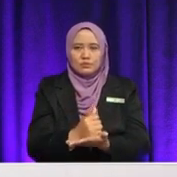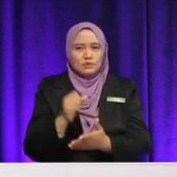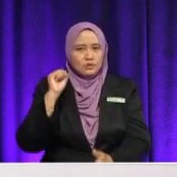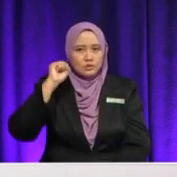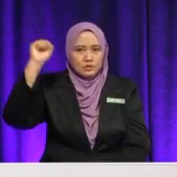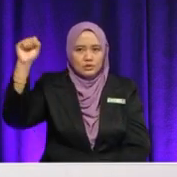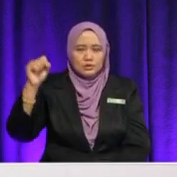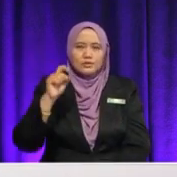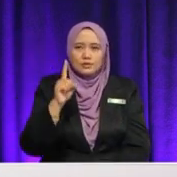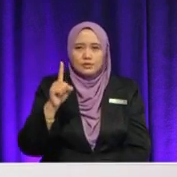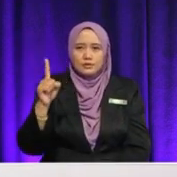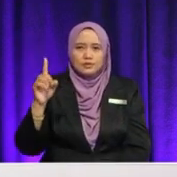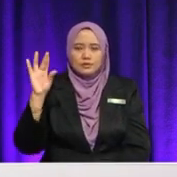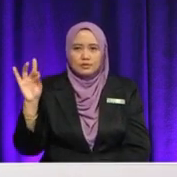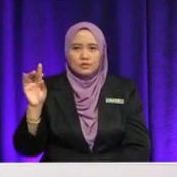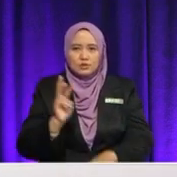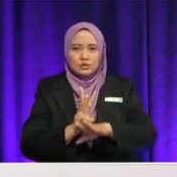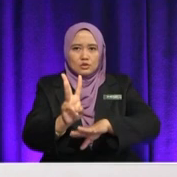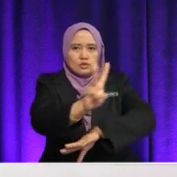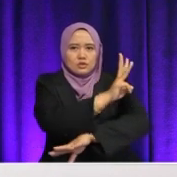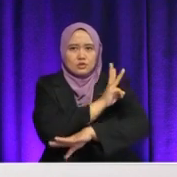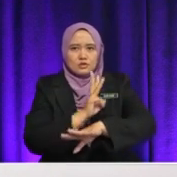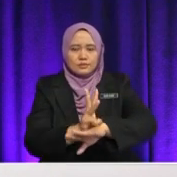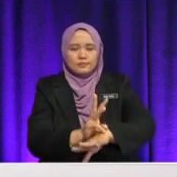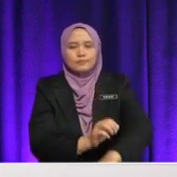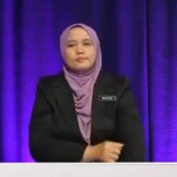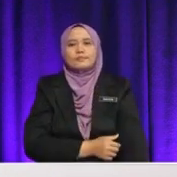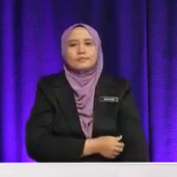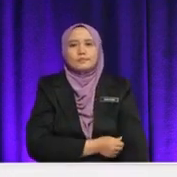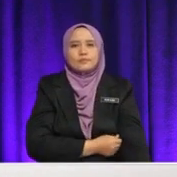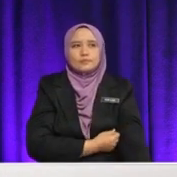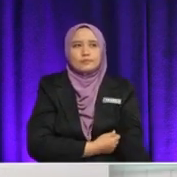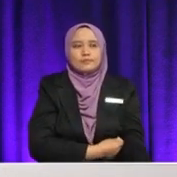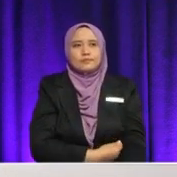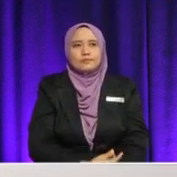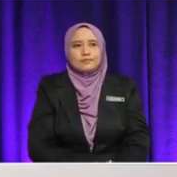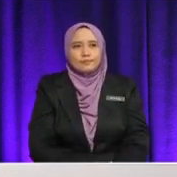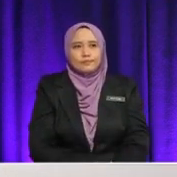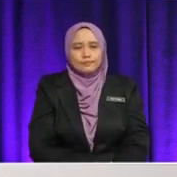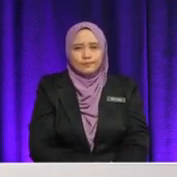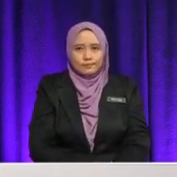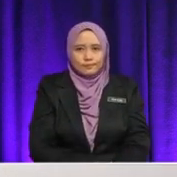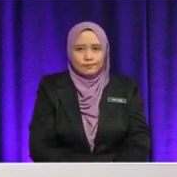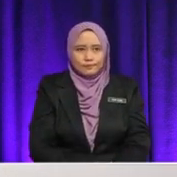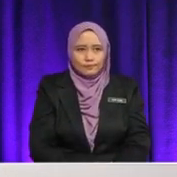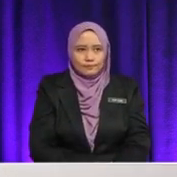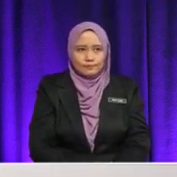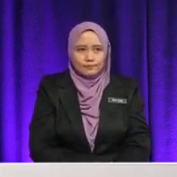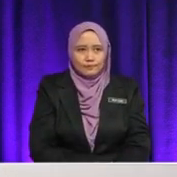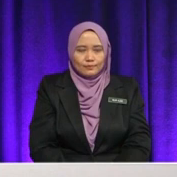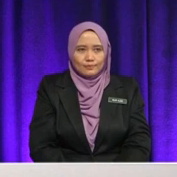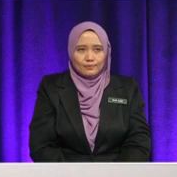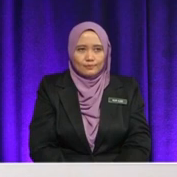di Sabah demi Battlefield raya ini itu saja Oray itu saja katanya